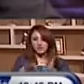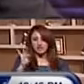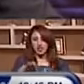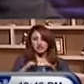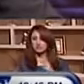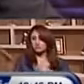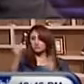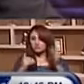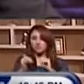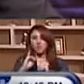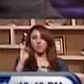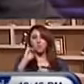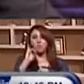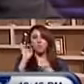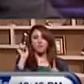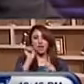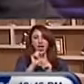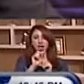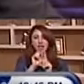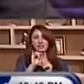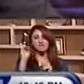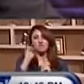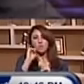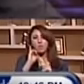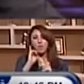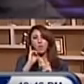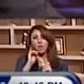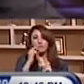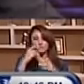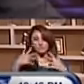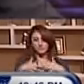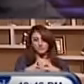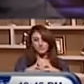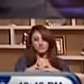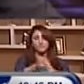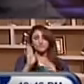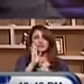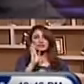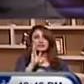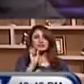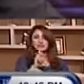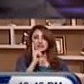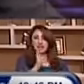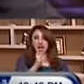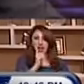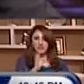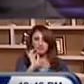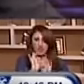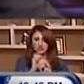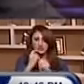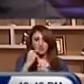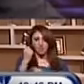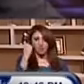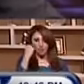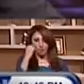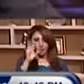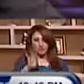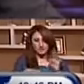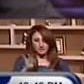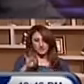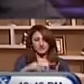فنلندا الاولى والثانيه في تقرير التنافسيه العالميه. فاحنا عملنا وثيقه لقوى سياسيه زيها زي وثيقه